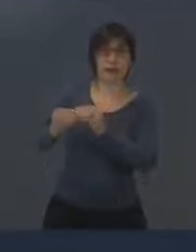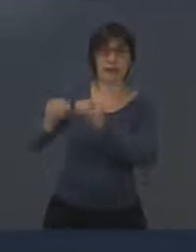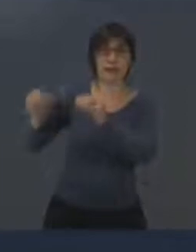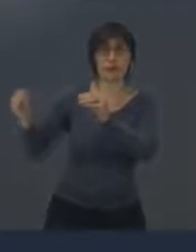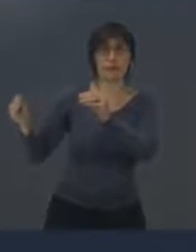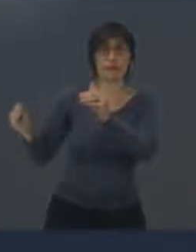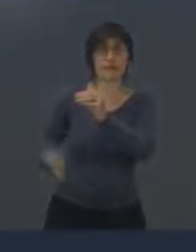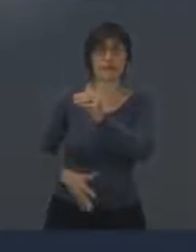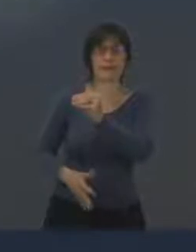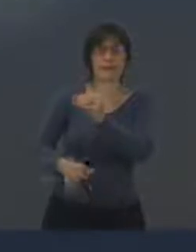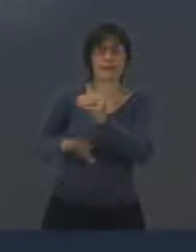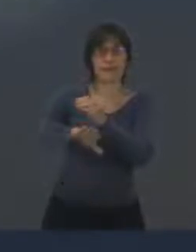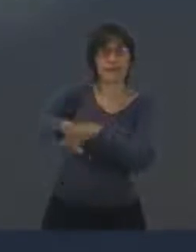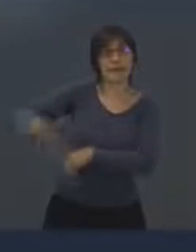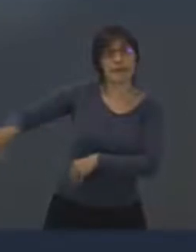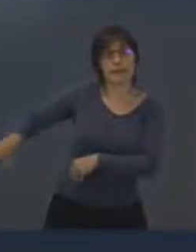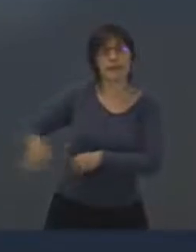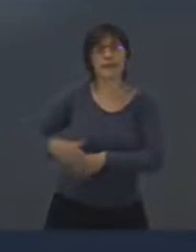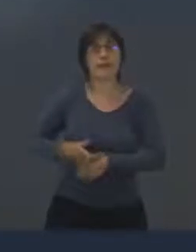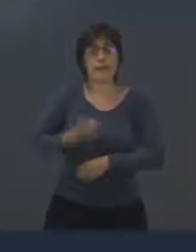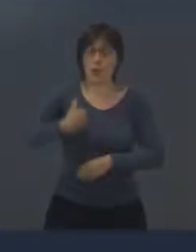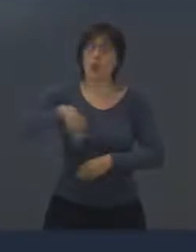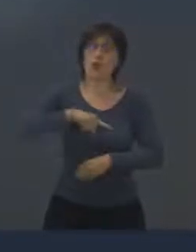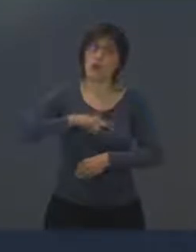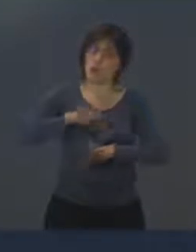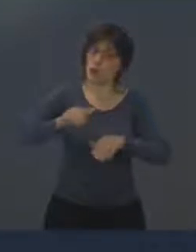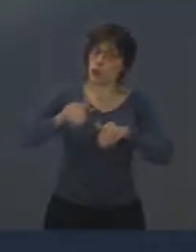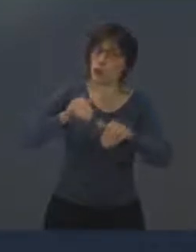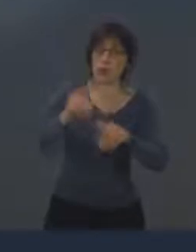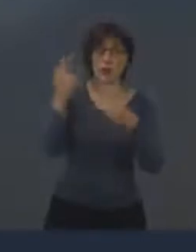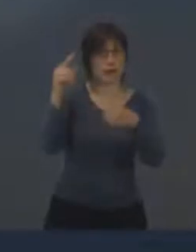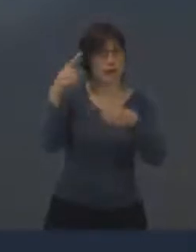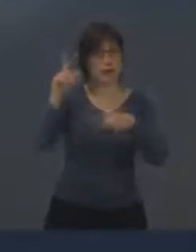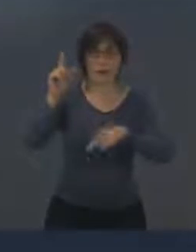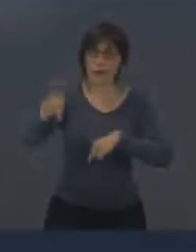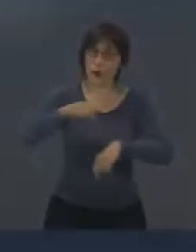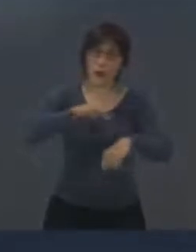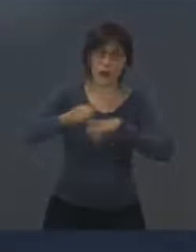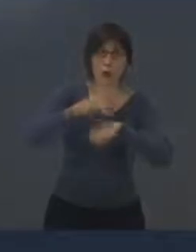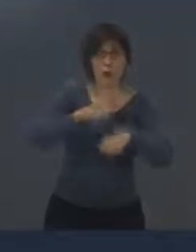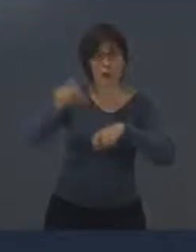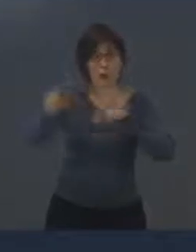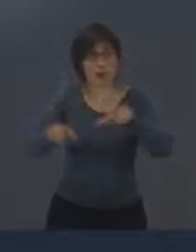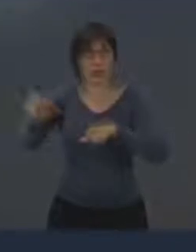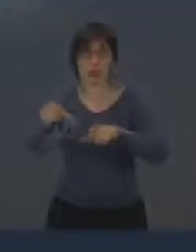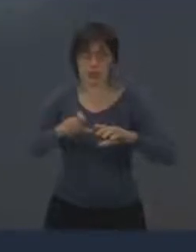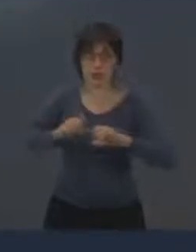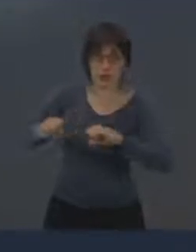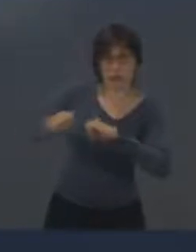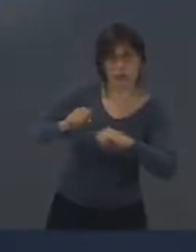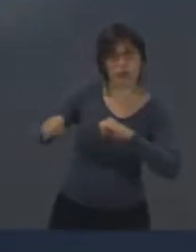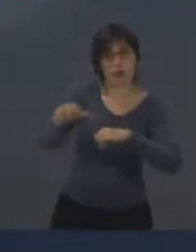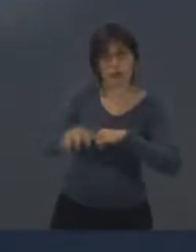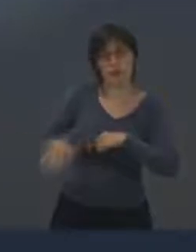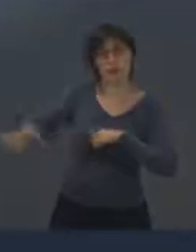continuerons à porter la nécessité de soutenir les corps intermédiaires, ceux qui agissent sur le terrain et contribuent à la mobilisation de la